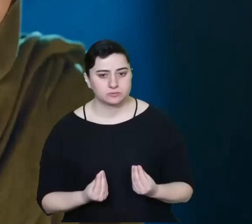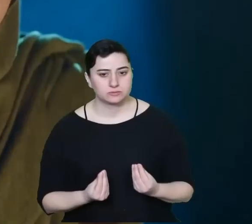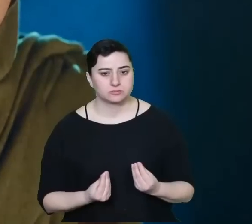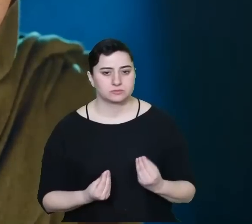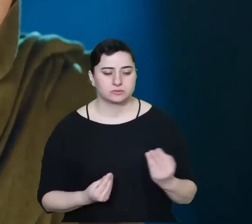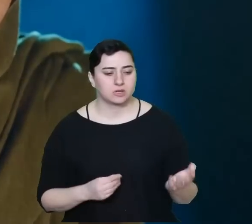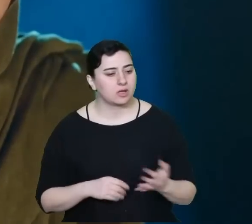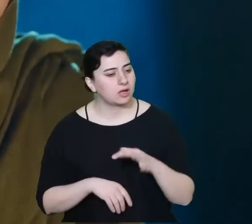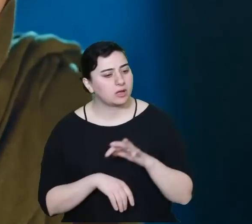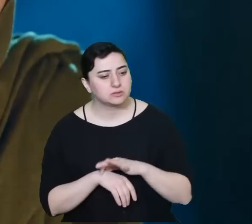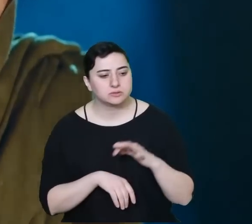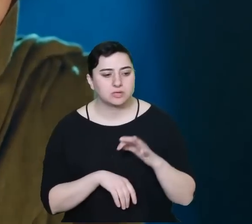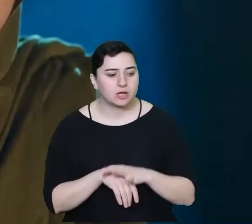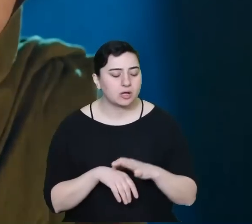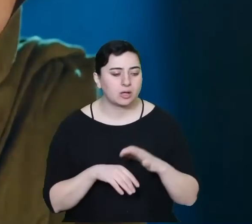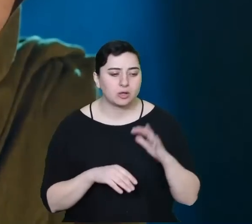hasta